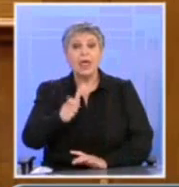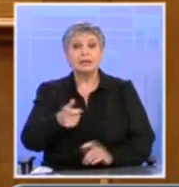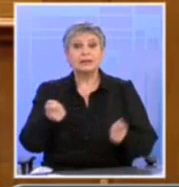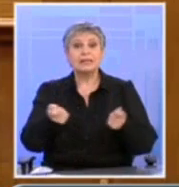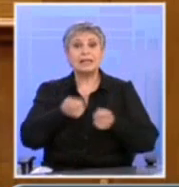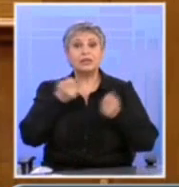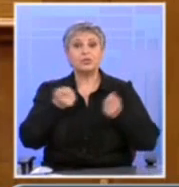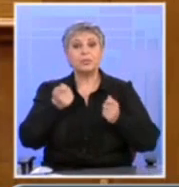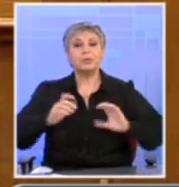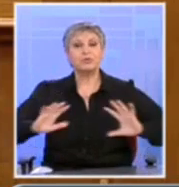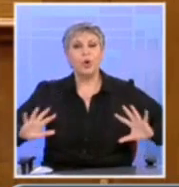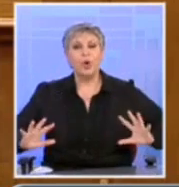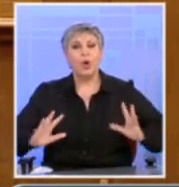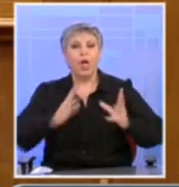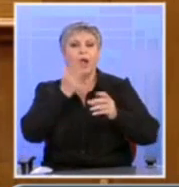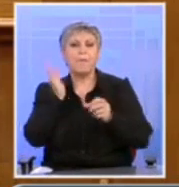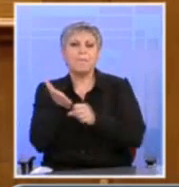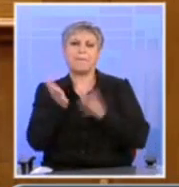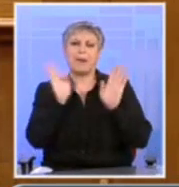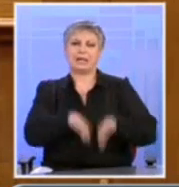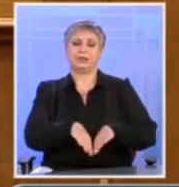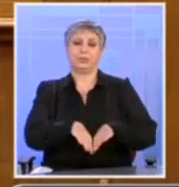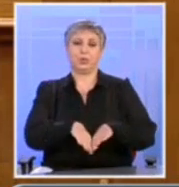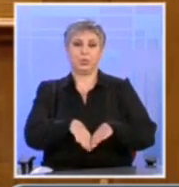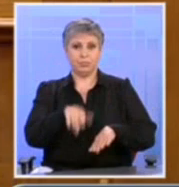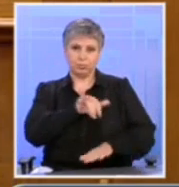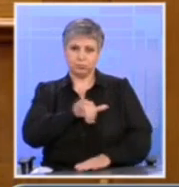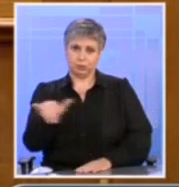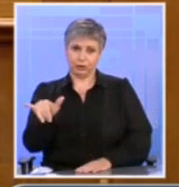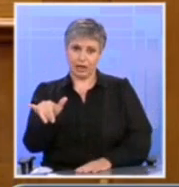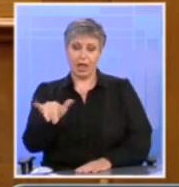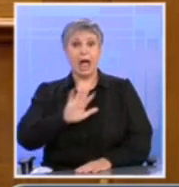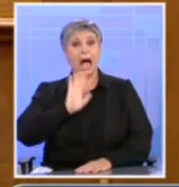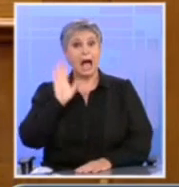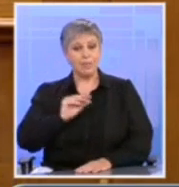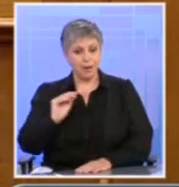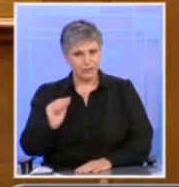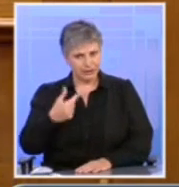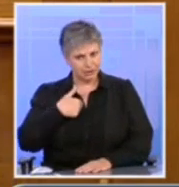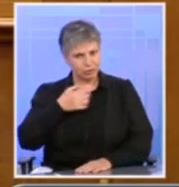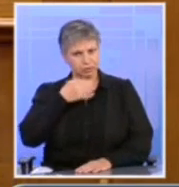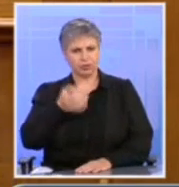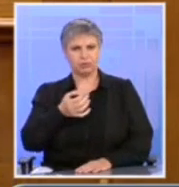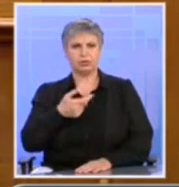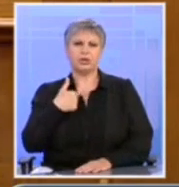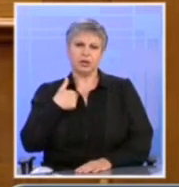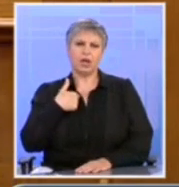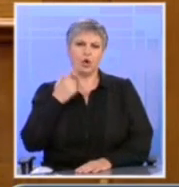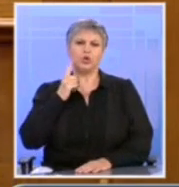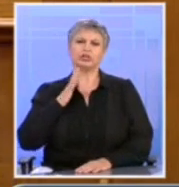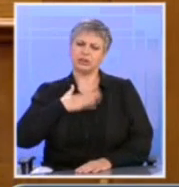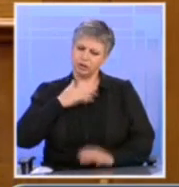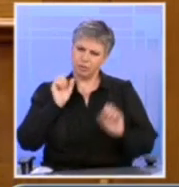λέξη αυτή, εγώ προσωπικά θα σας ζητήσω συγγνώμη. Νομίζω δεν θα βρείτε. Λοιπόν, πάμε στην ουσία. Ο κύριος